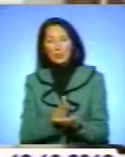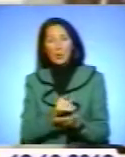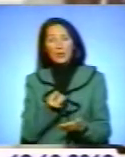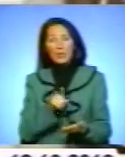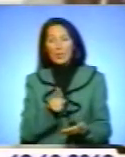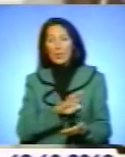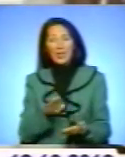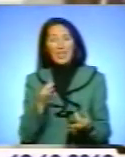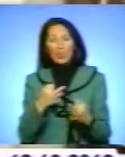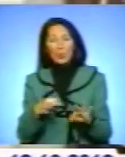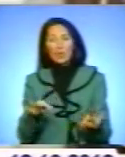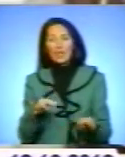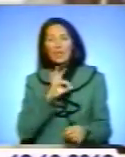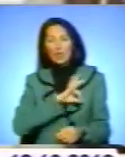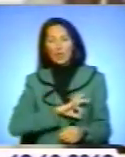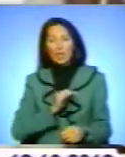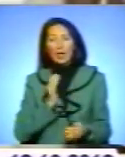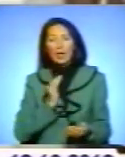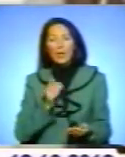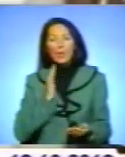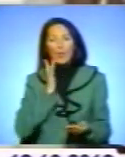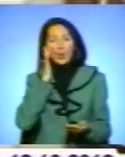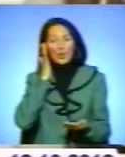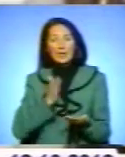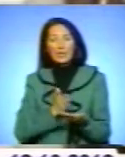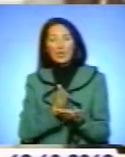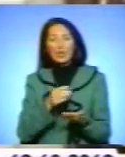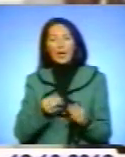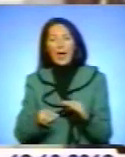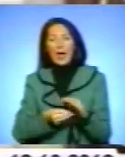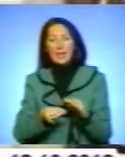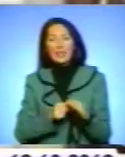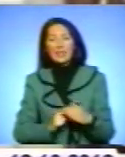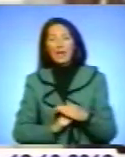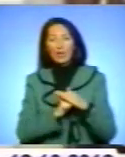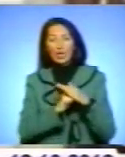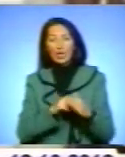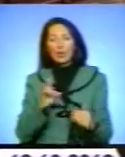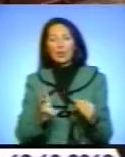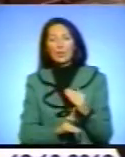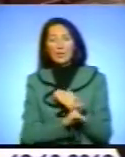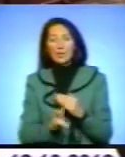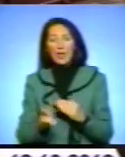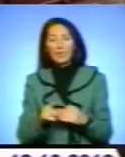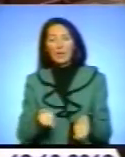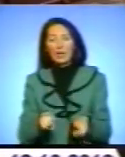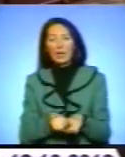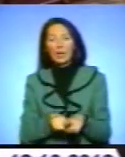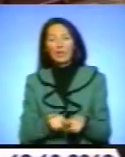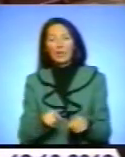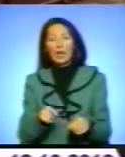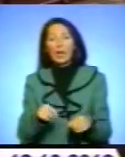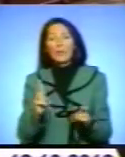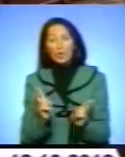не допускати використання в політичній агітації авторитету церкви і організаційних структур. Також під час зустрічі